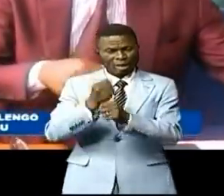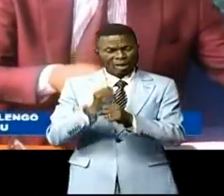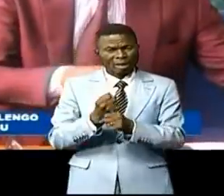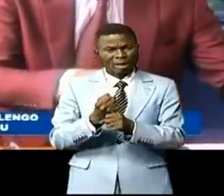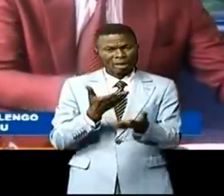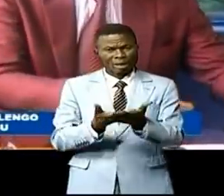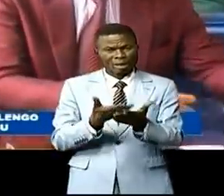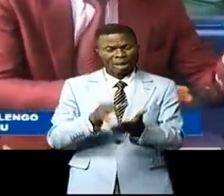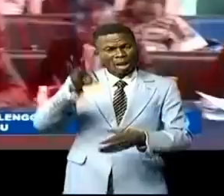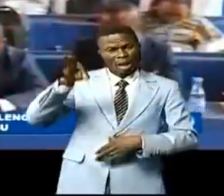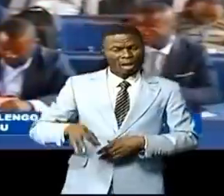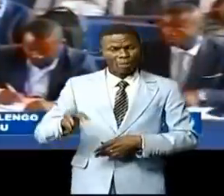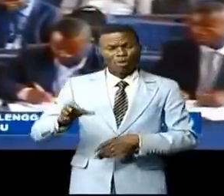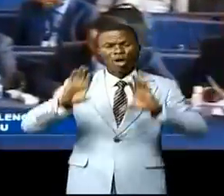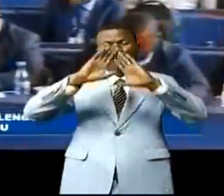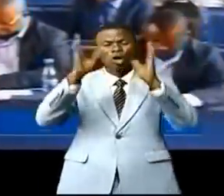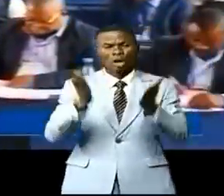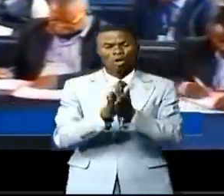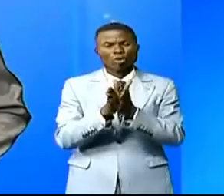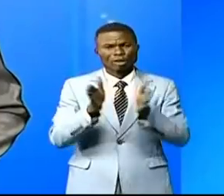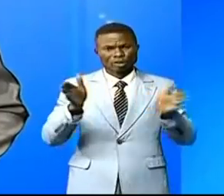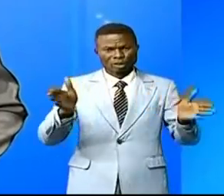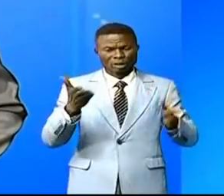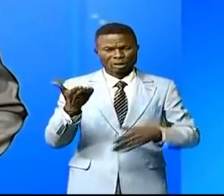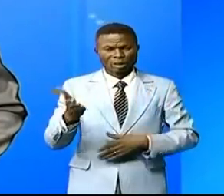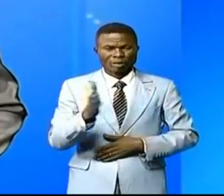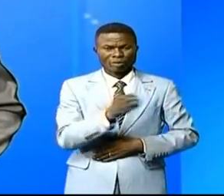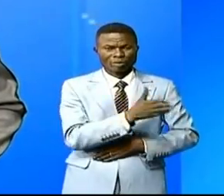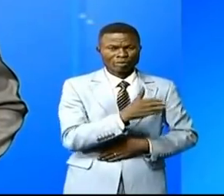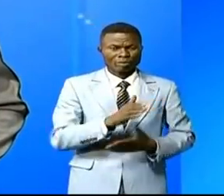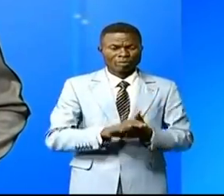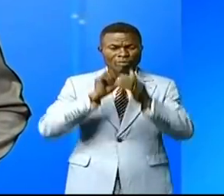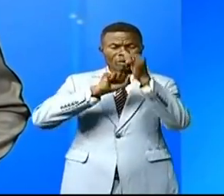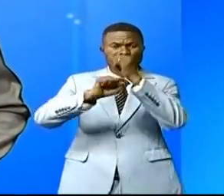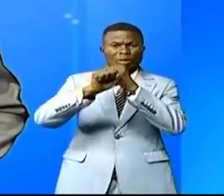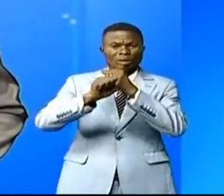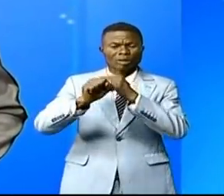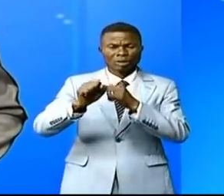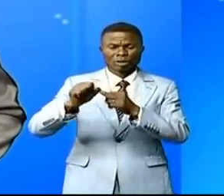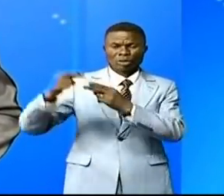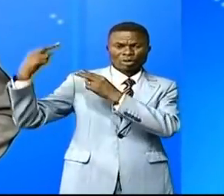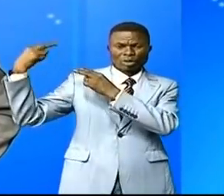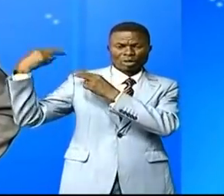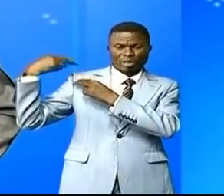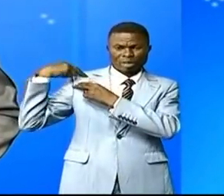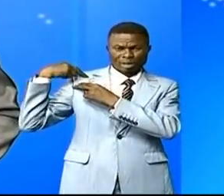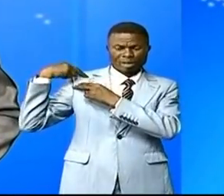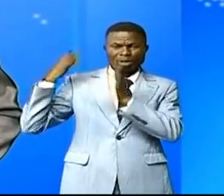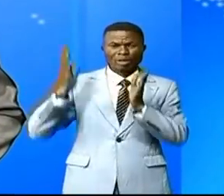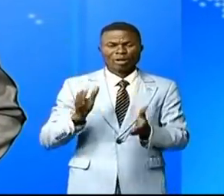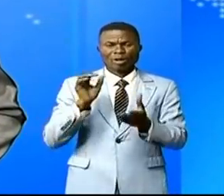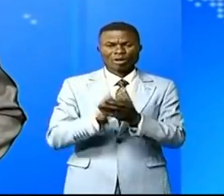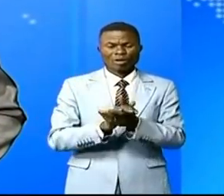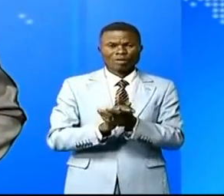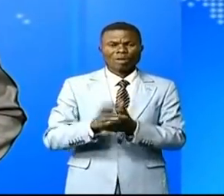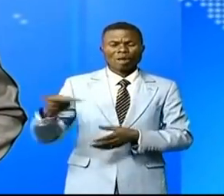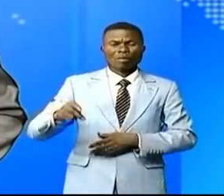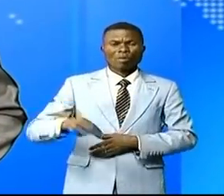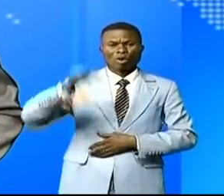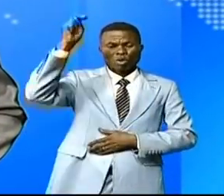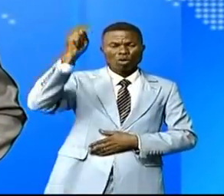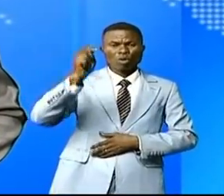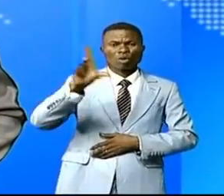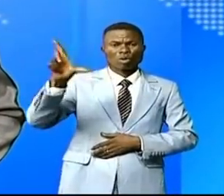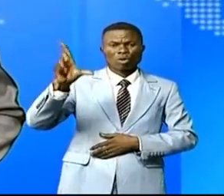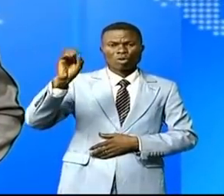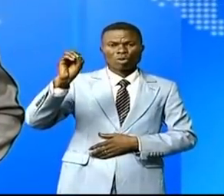pour le bien de la communauté tout entière. Promouvoir l'autonomisation des femmes de la province du Haut-Lomami, c'est dans